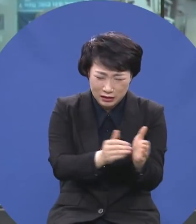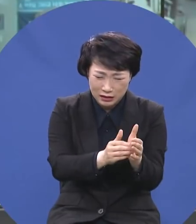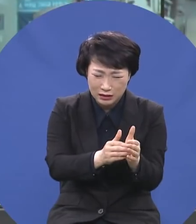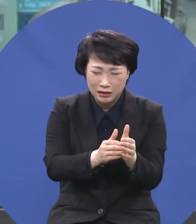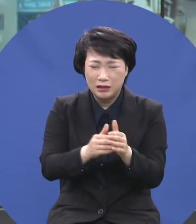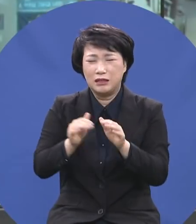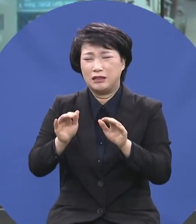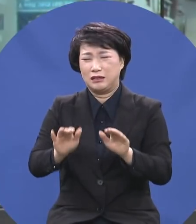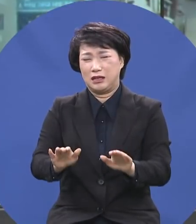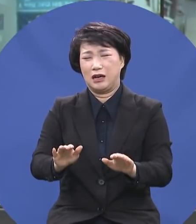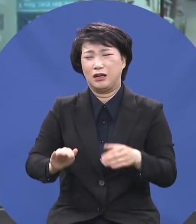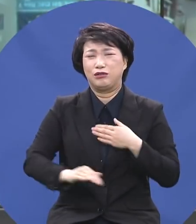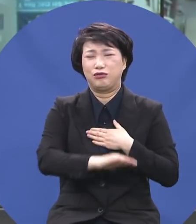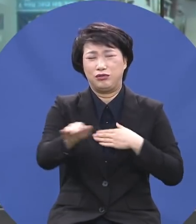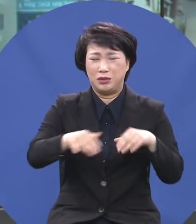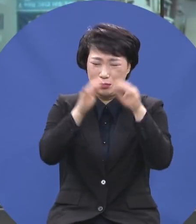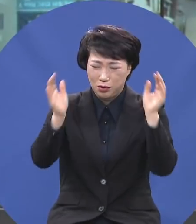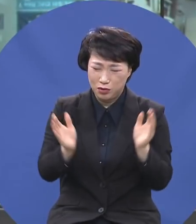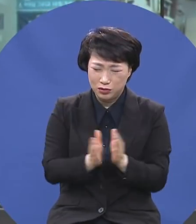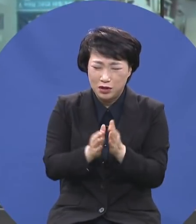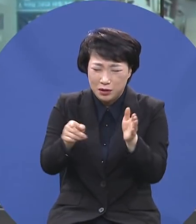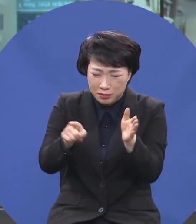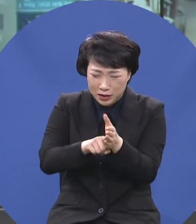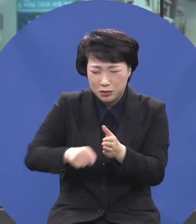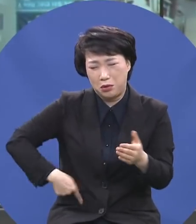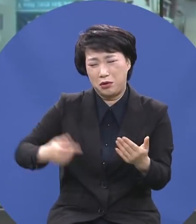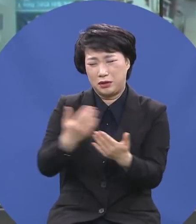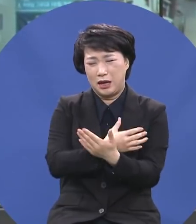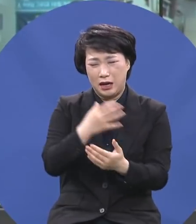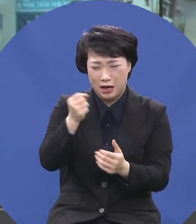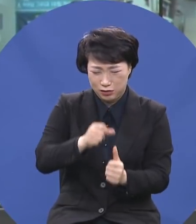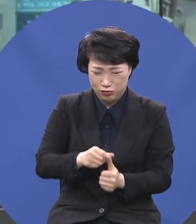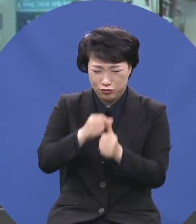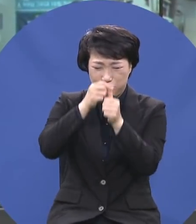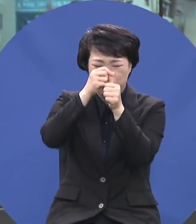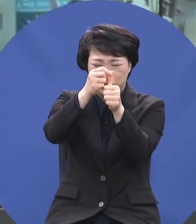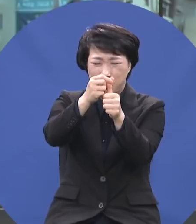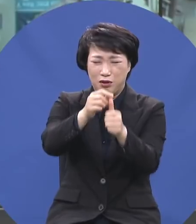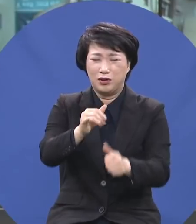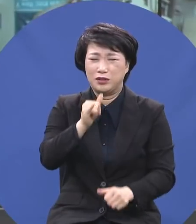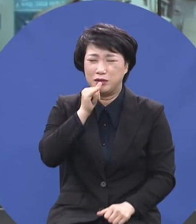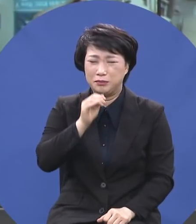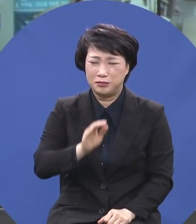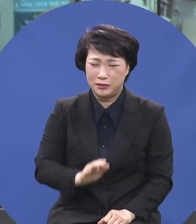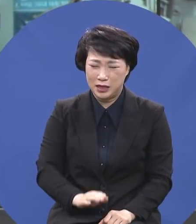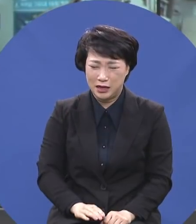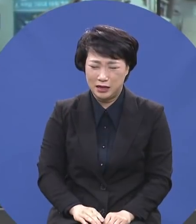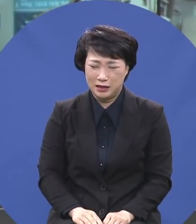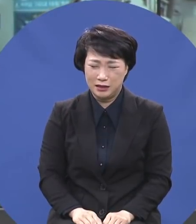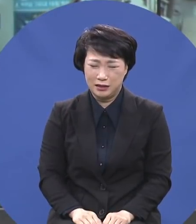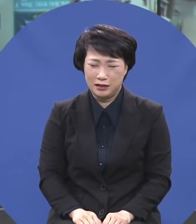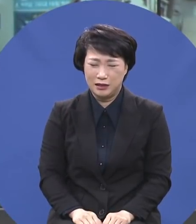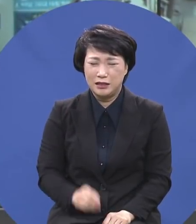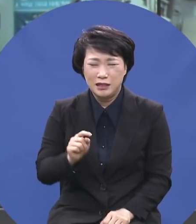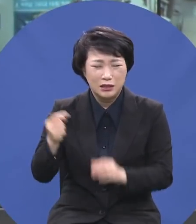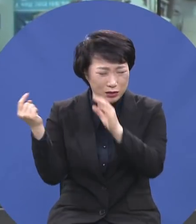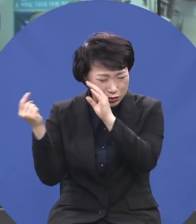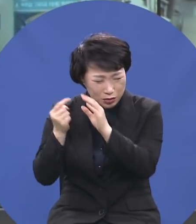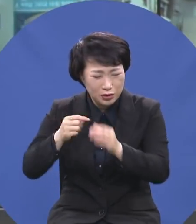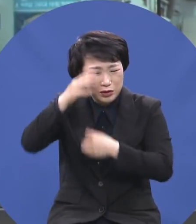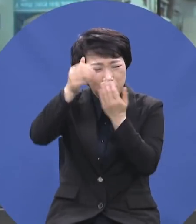끝나버렸고 우리 모두는 믿음과 회개로 구원을 받았습니다. 이